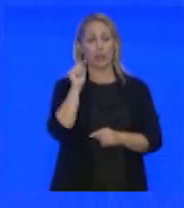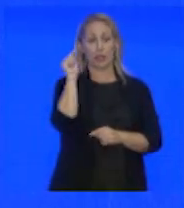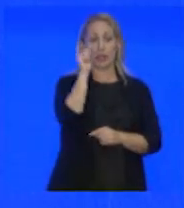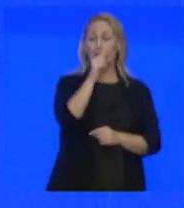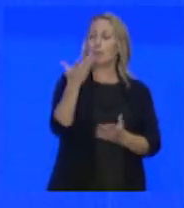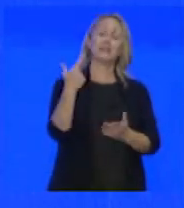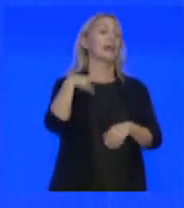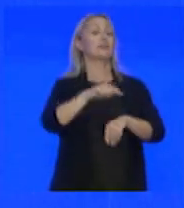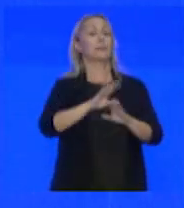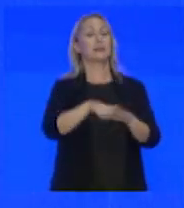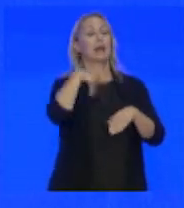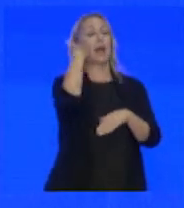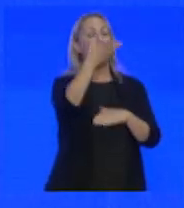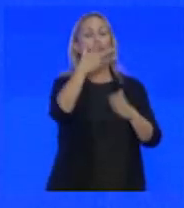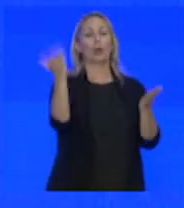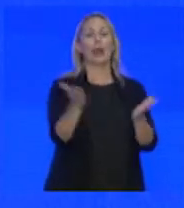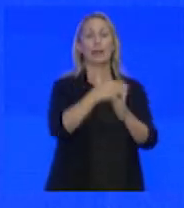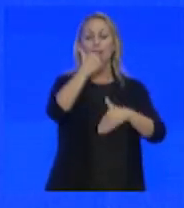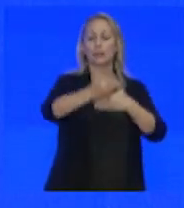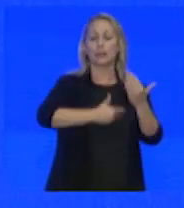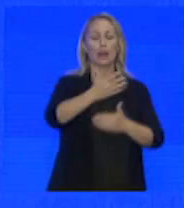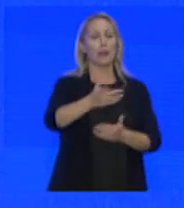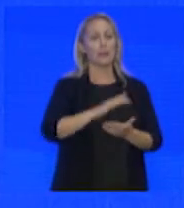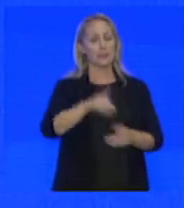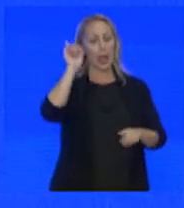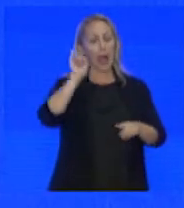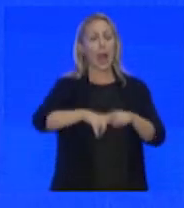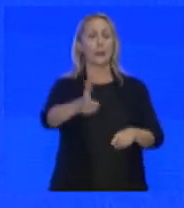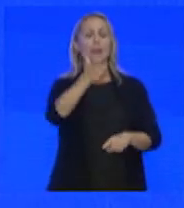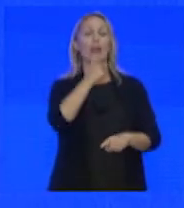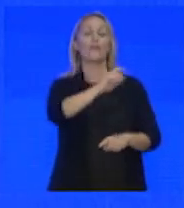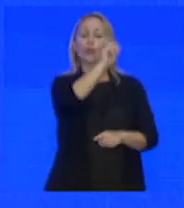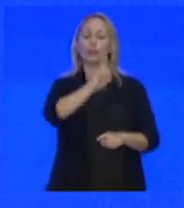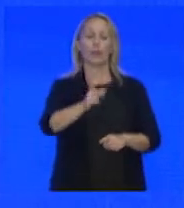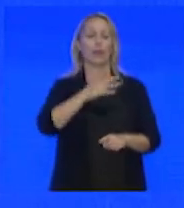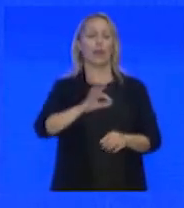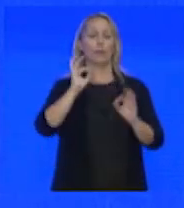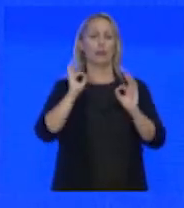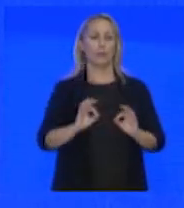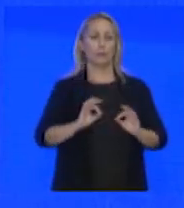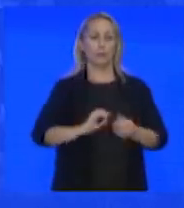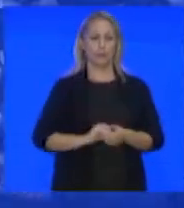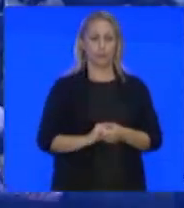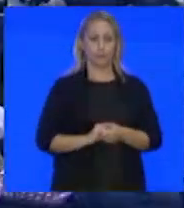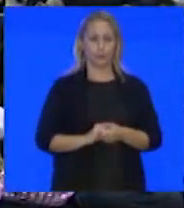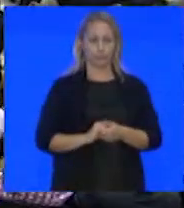να διεκπαιρώσουν υποθέσεις τους στα προξενία. Μπορούμε να κάνουμε τη ζωή τους πολύ πιο απλή, πολύ πιο εύκολη.